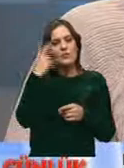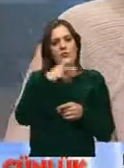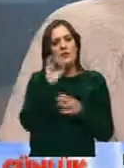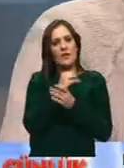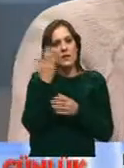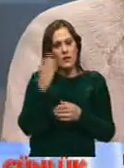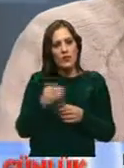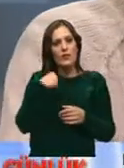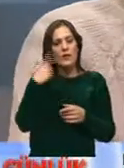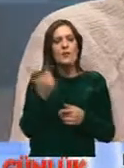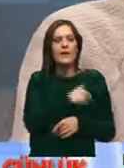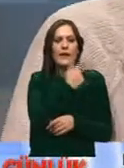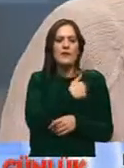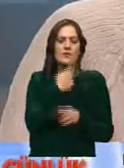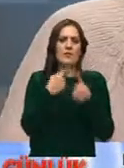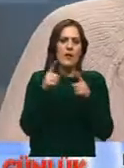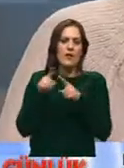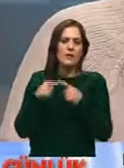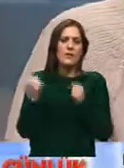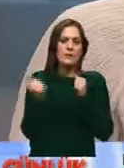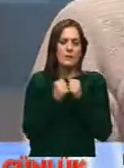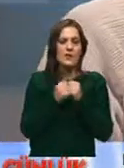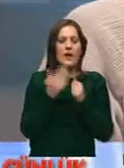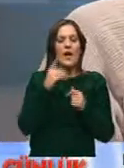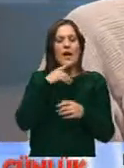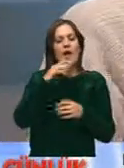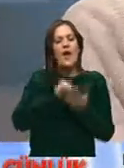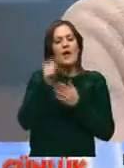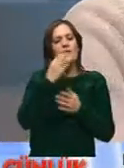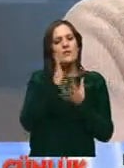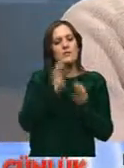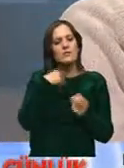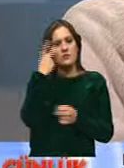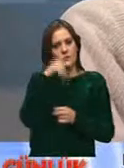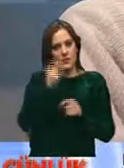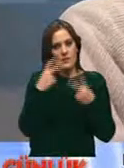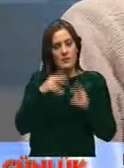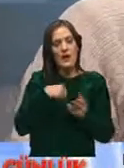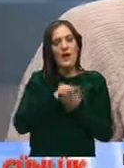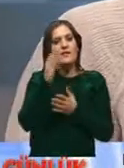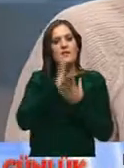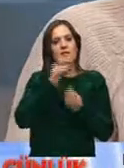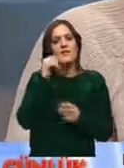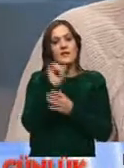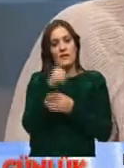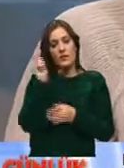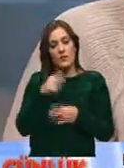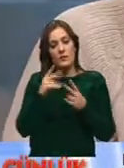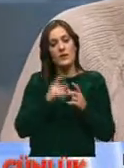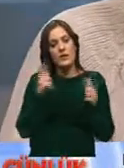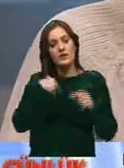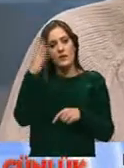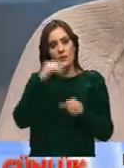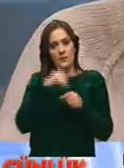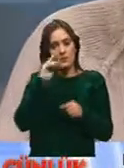yetenekli olduğu, tabii ki dereceleri farklı olmakla birlikte her insanın müzik yapabileceği, aslında her insanın sanat yapabileceği geniş anlamda